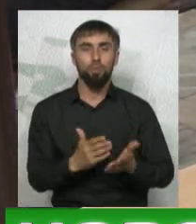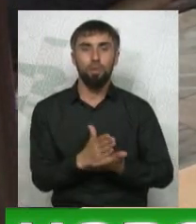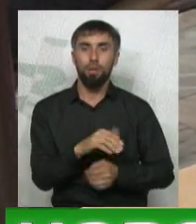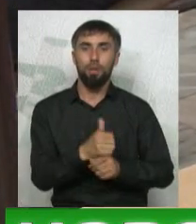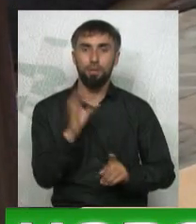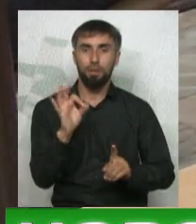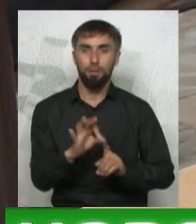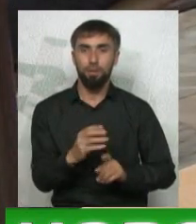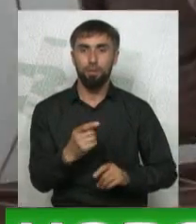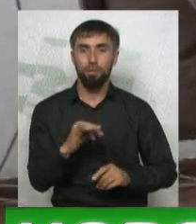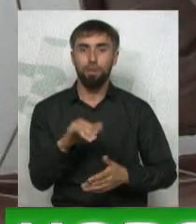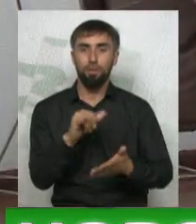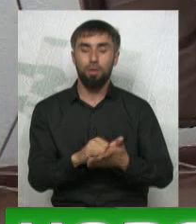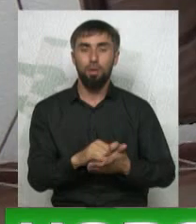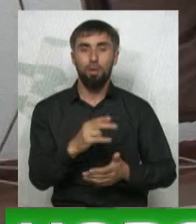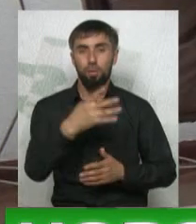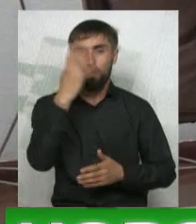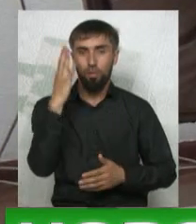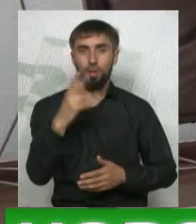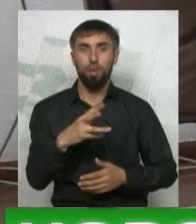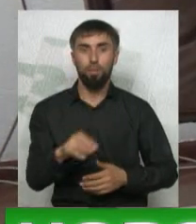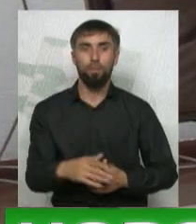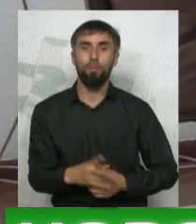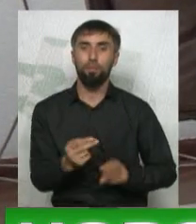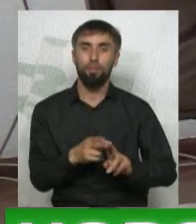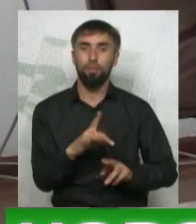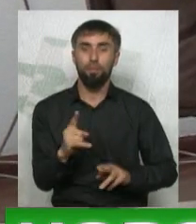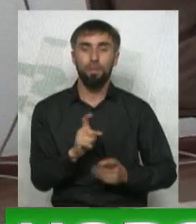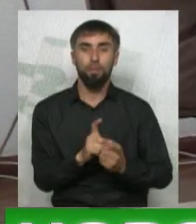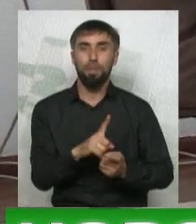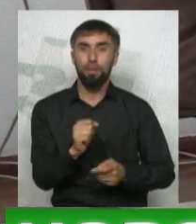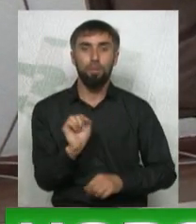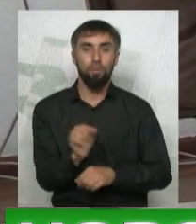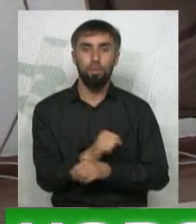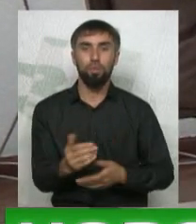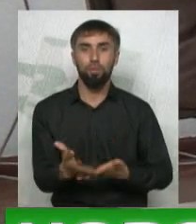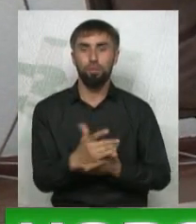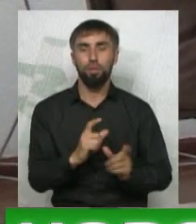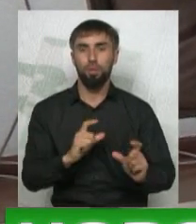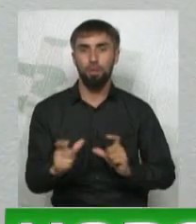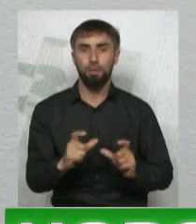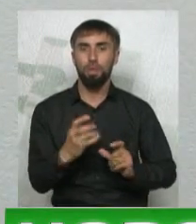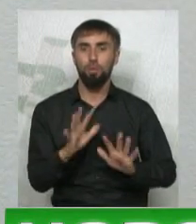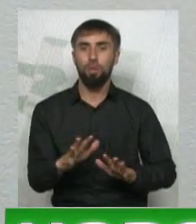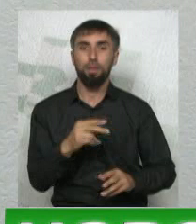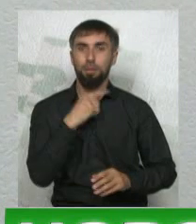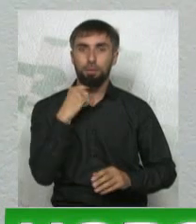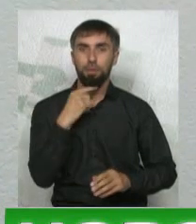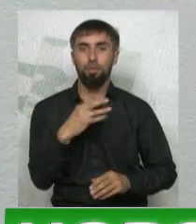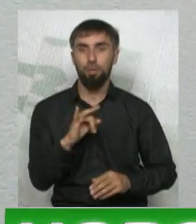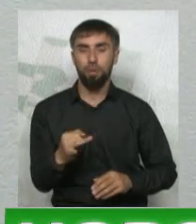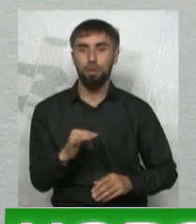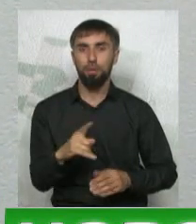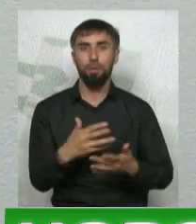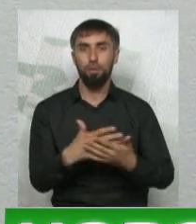цели шахмат – поставить королю соперника мат. На этот раз побороться за победу собрались шахматисты не только Ингушетии, но и